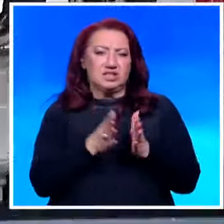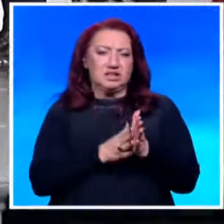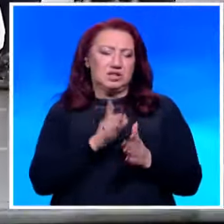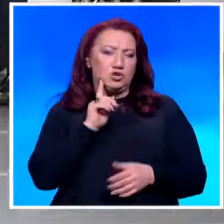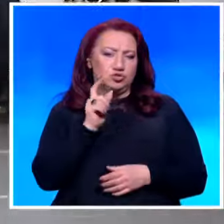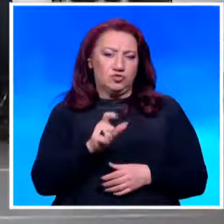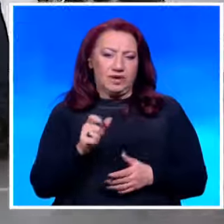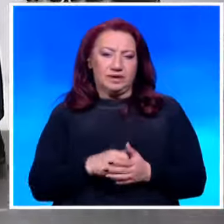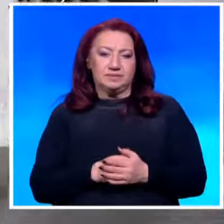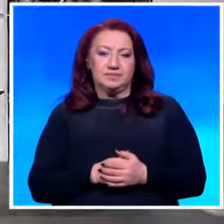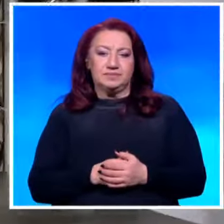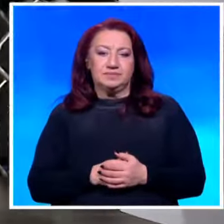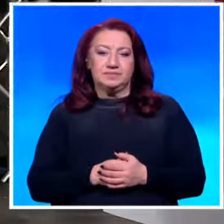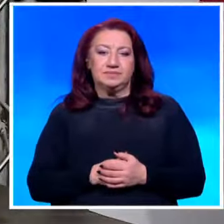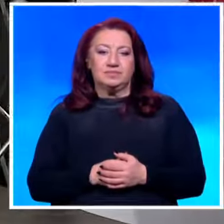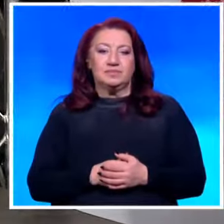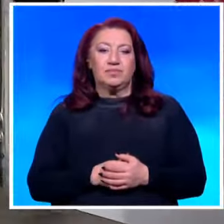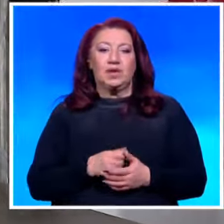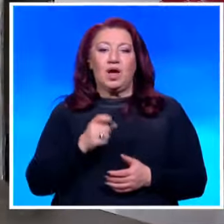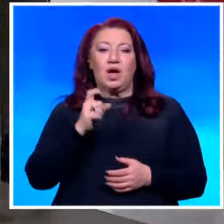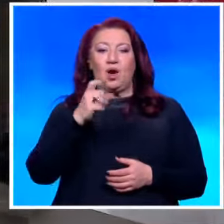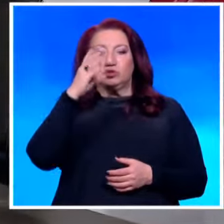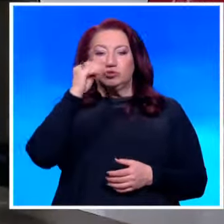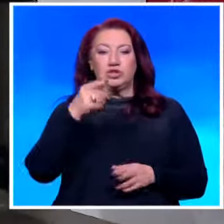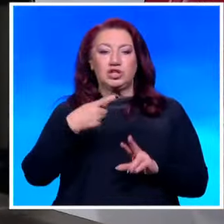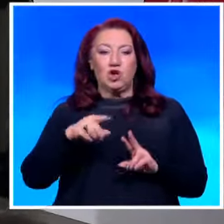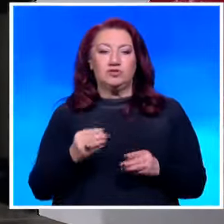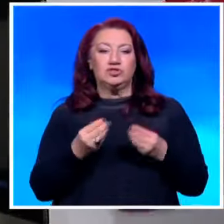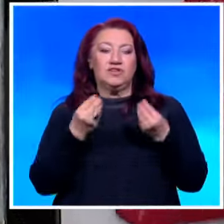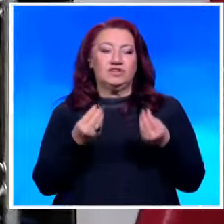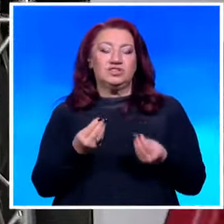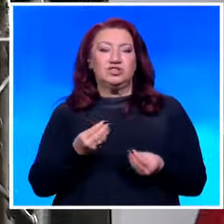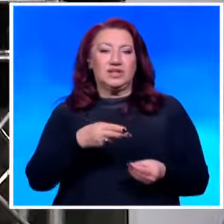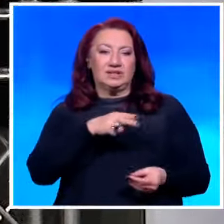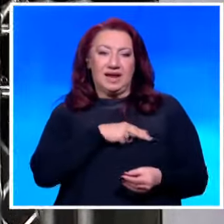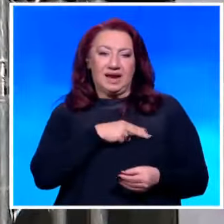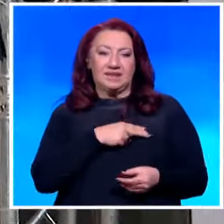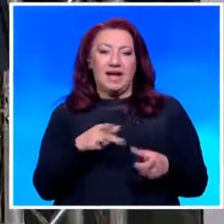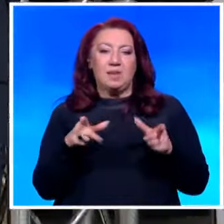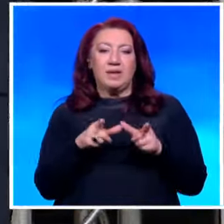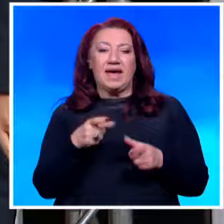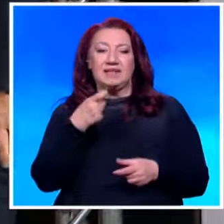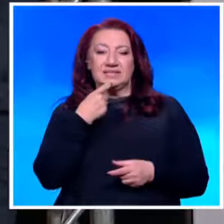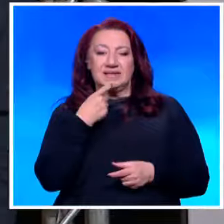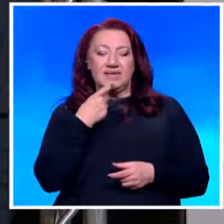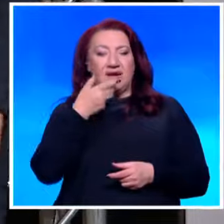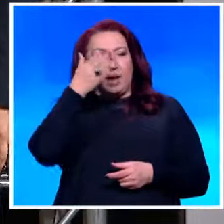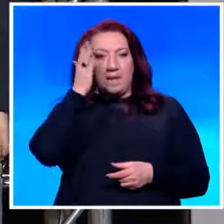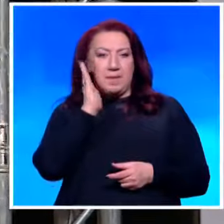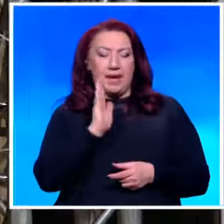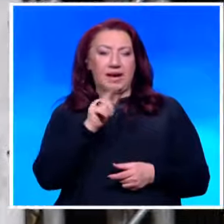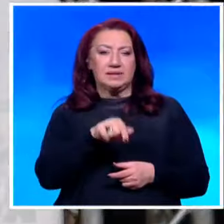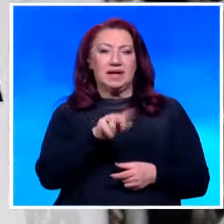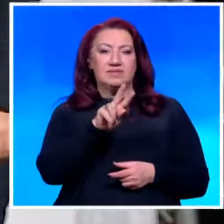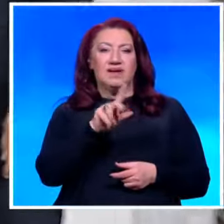BTV Media Group, господин Йовчев, връчи приза достоен българин на Михайла Здравкова, майка на 21-годишния ангел,